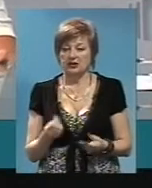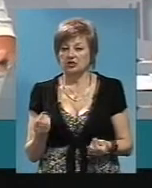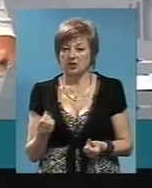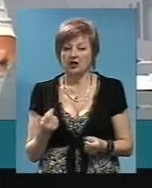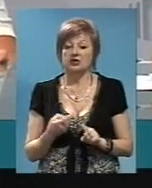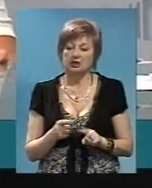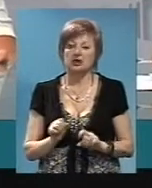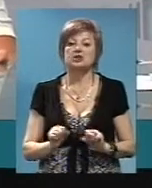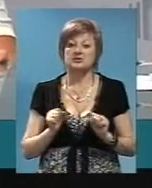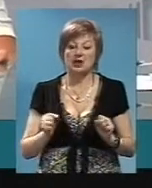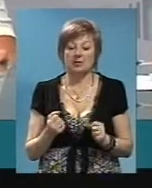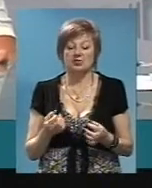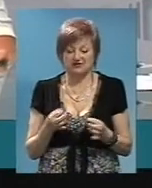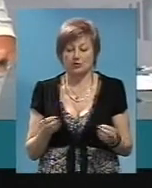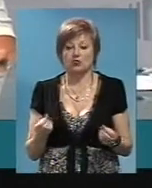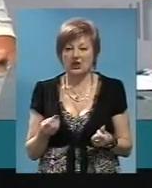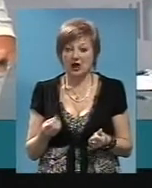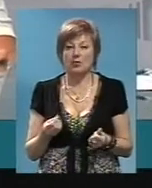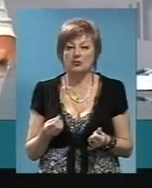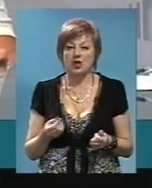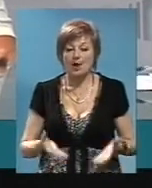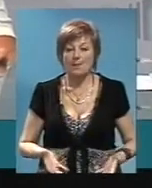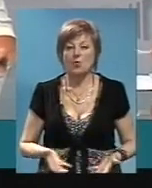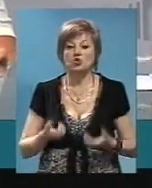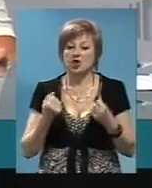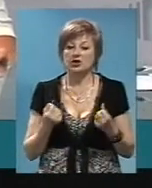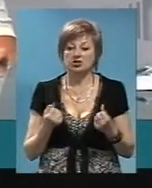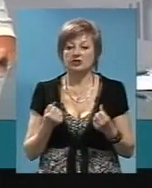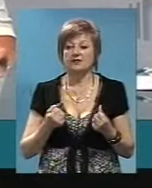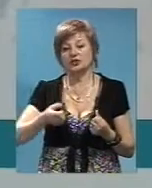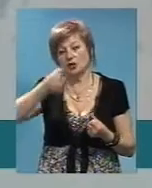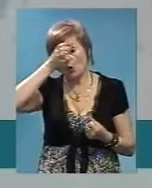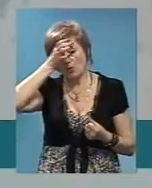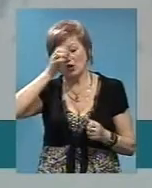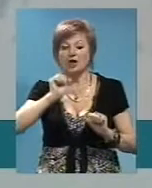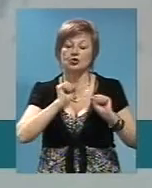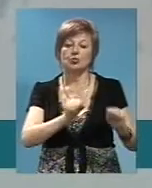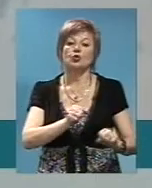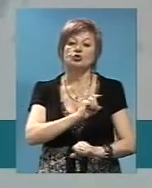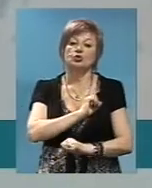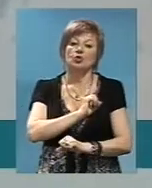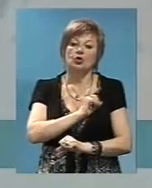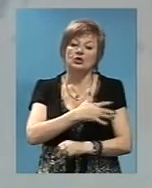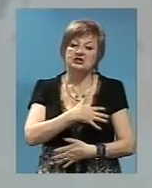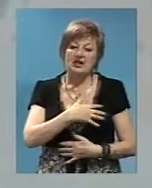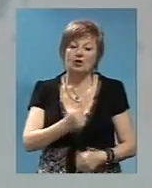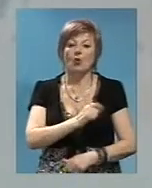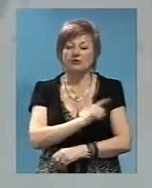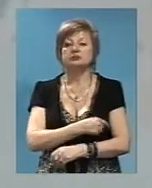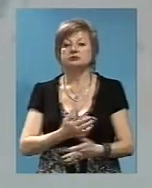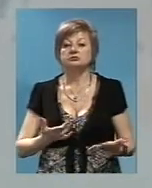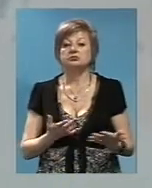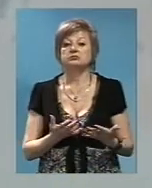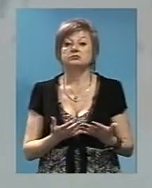цими вільними своїми коштами підтримати і освіту, і охорону здоров'я. Але, на жаль, дійсно, ті громади,